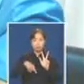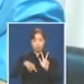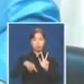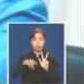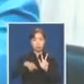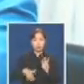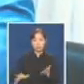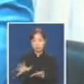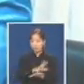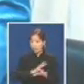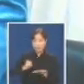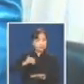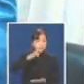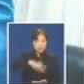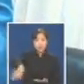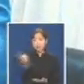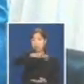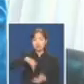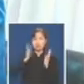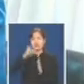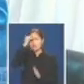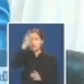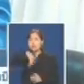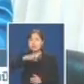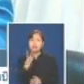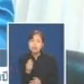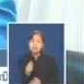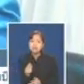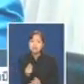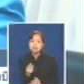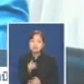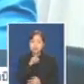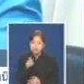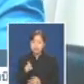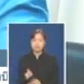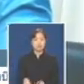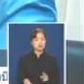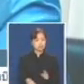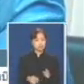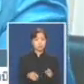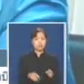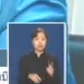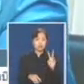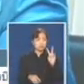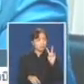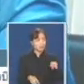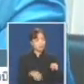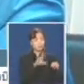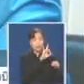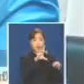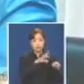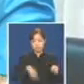มหาวิทยาลัย ใช่ครับ ทั้งหมดเท่าไหร่คะนักศึกษาของเราร วมถ้าภาคปกติเนี่ย 2,800 3,000 ถ้ารวมภาคพิเ